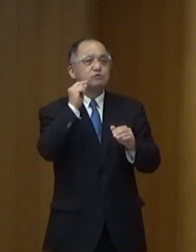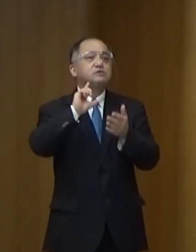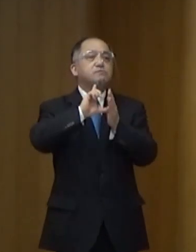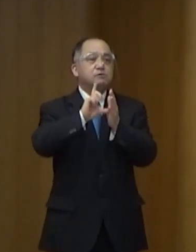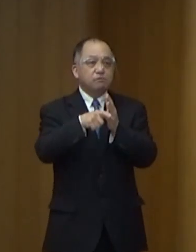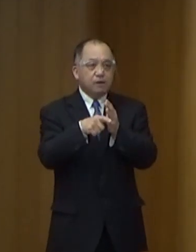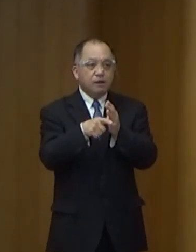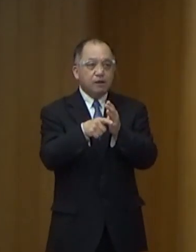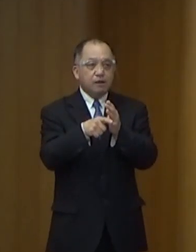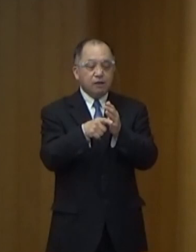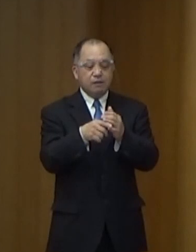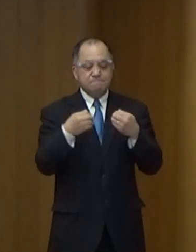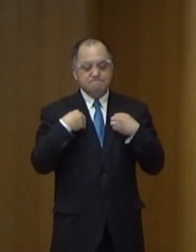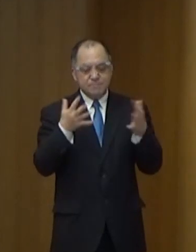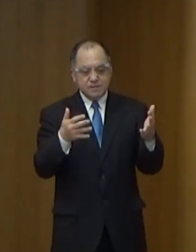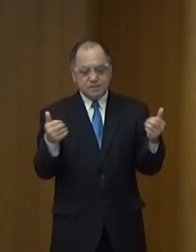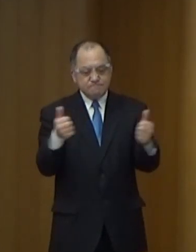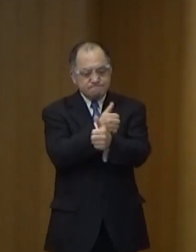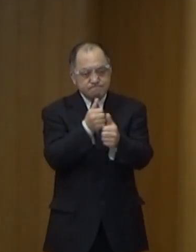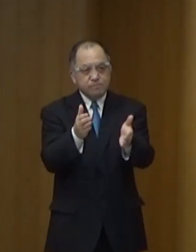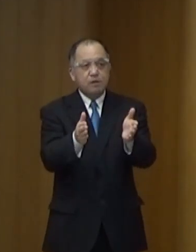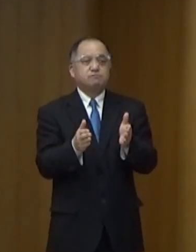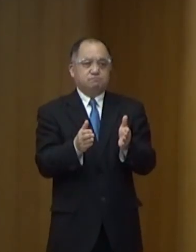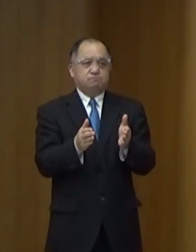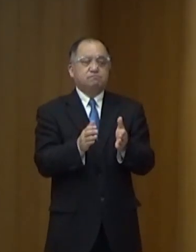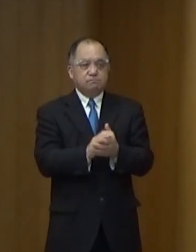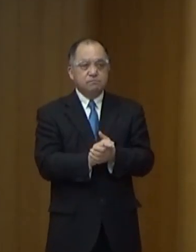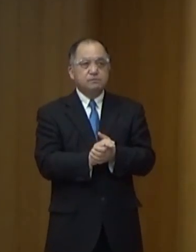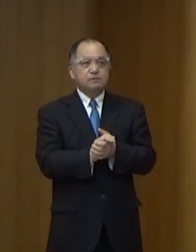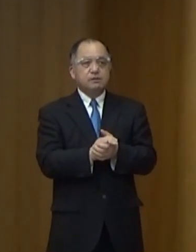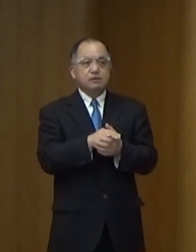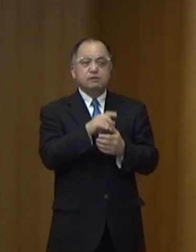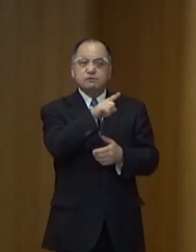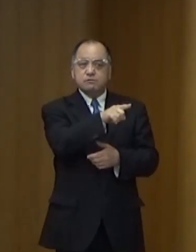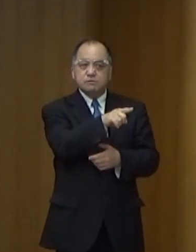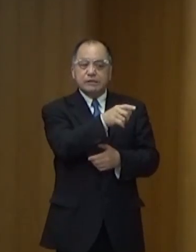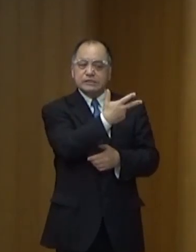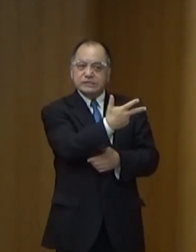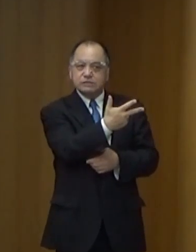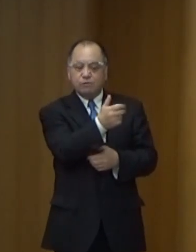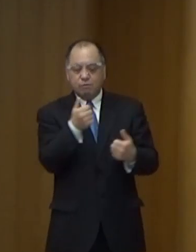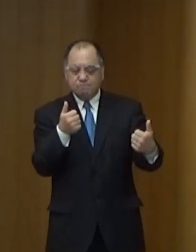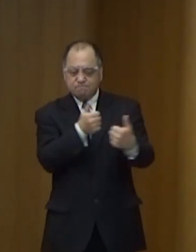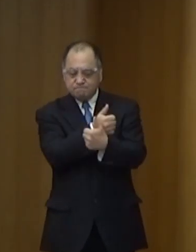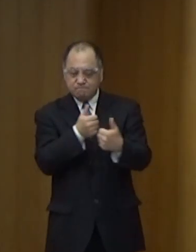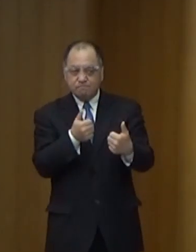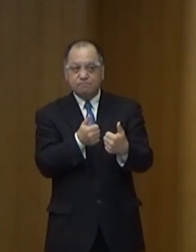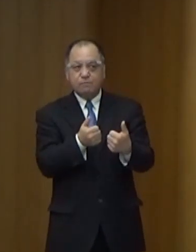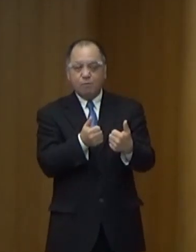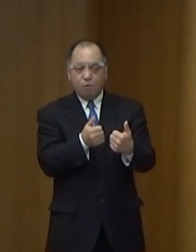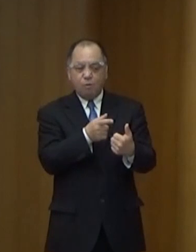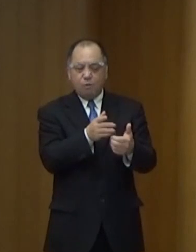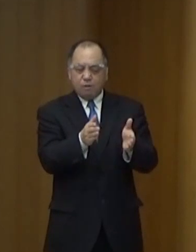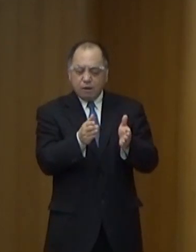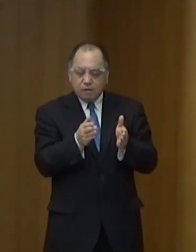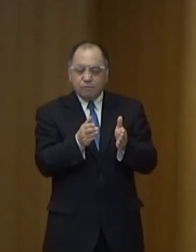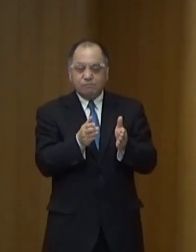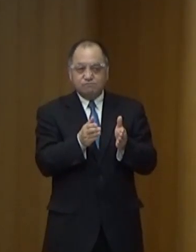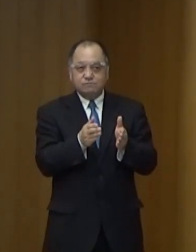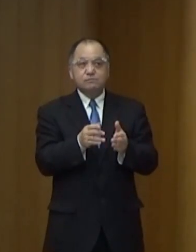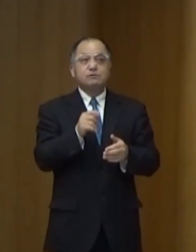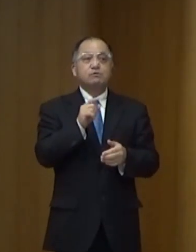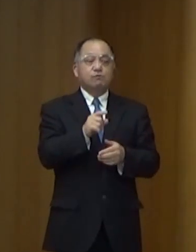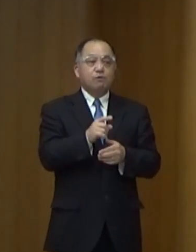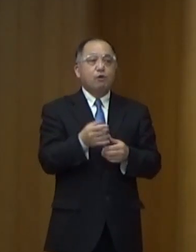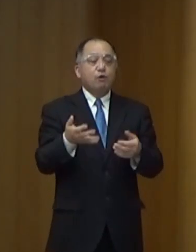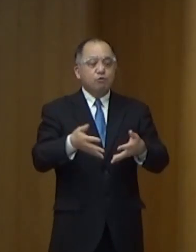の外出を控えていただく、そして札幌市との不要不急の往来、こちらを控えていただく、この2点について取